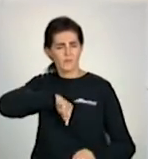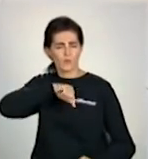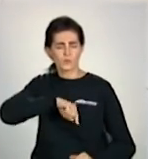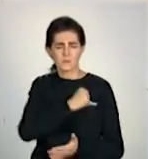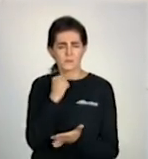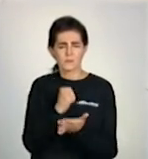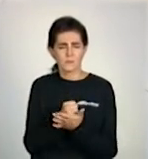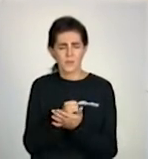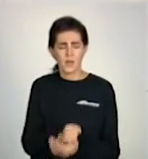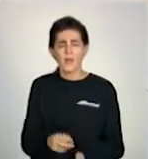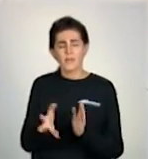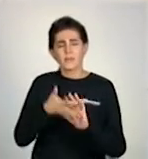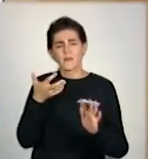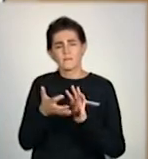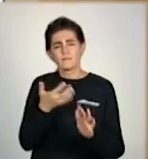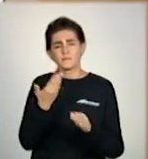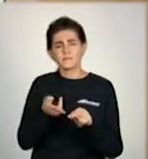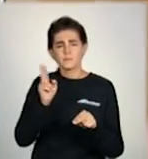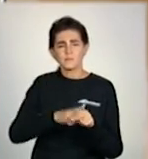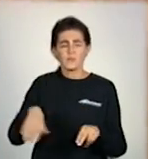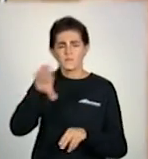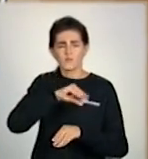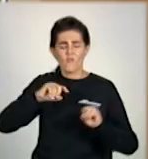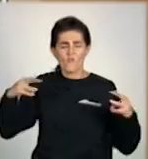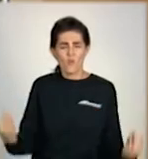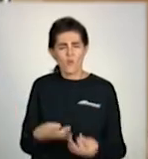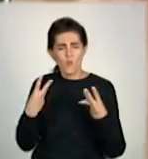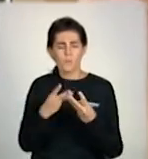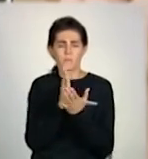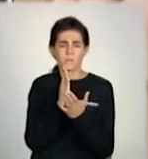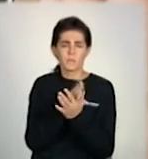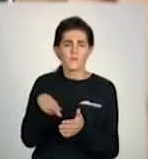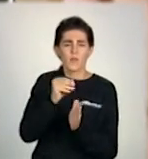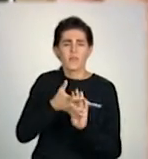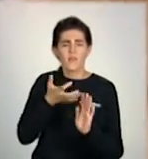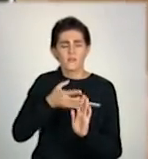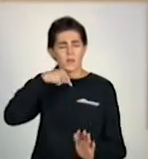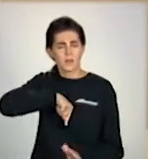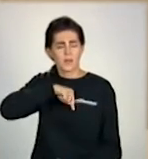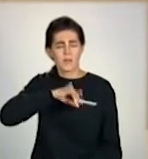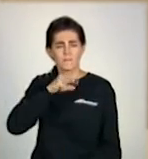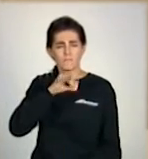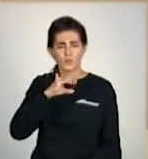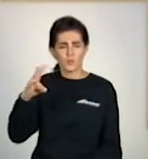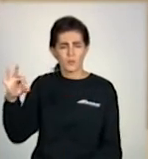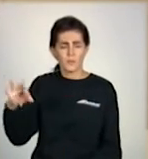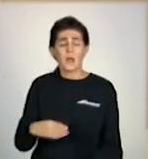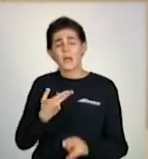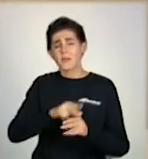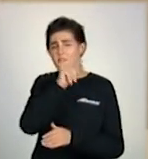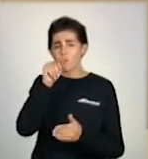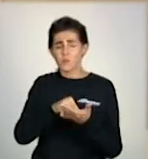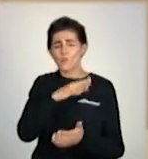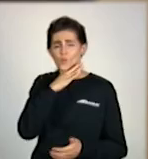статусу. Відсутність запального процесу. Оце ті маркери імунодефіциту, про які я казав. Запитань багато,